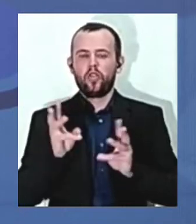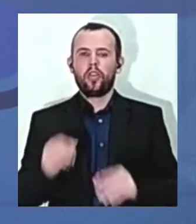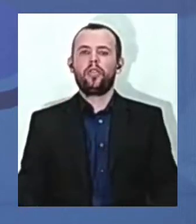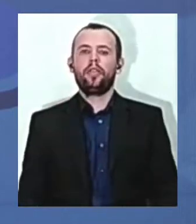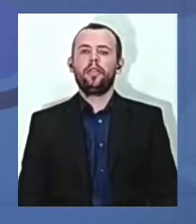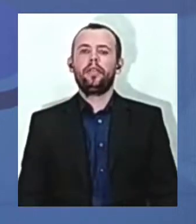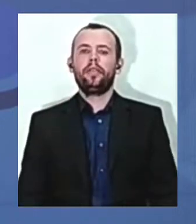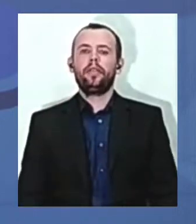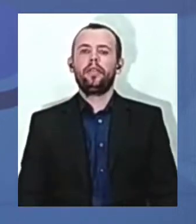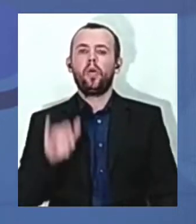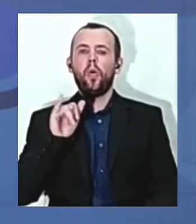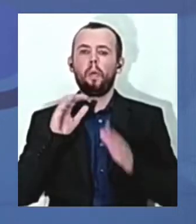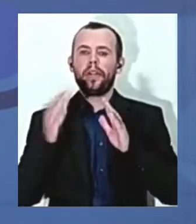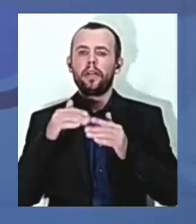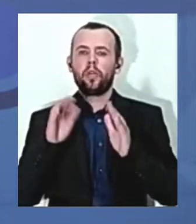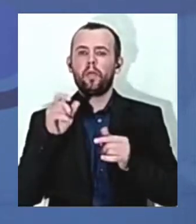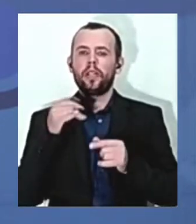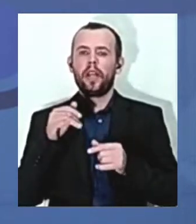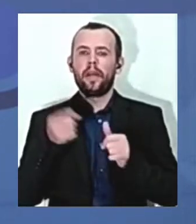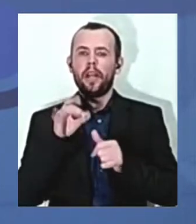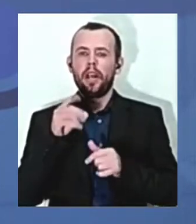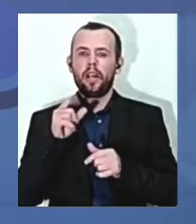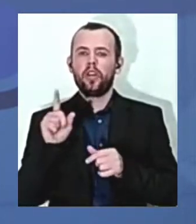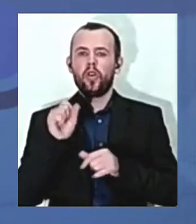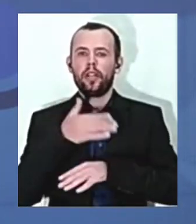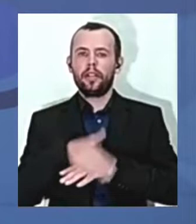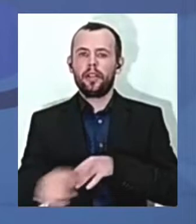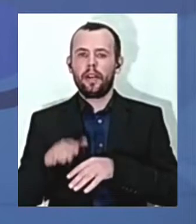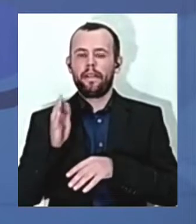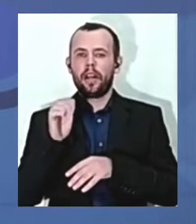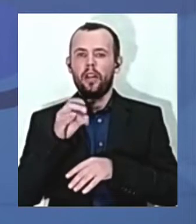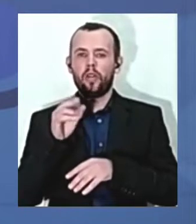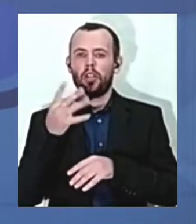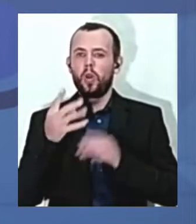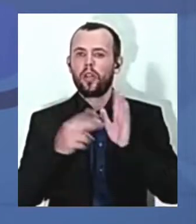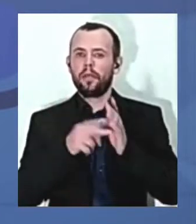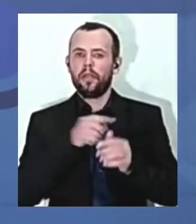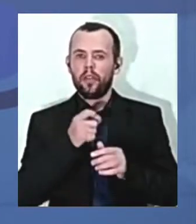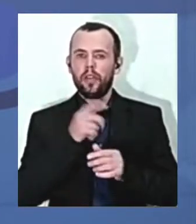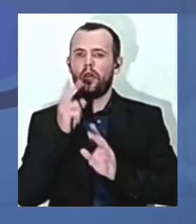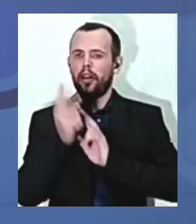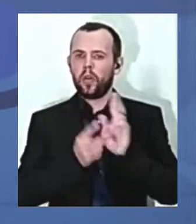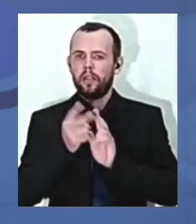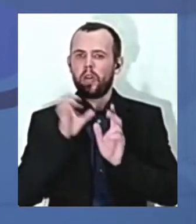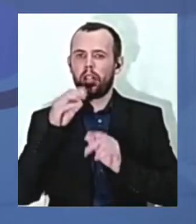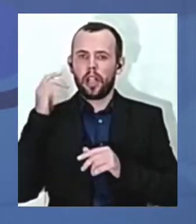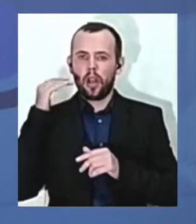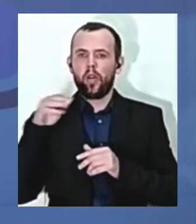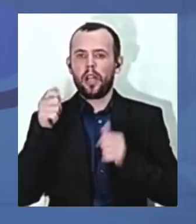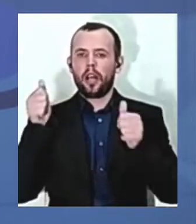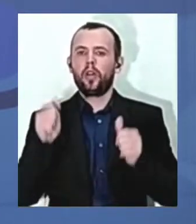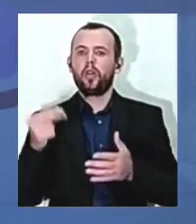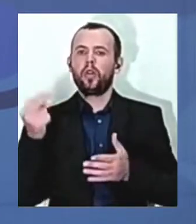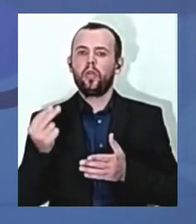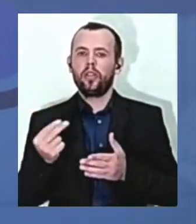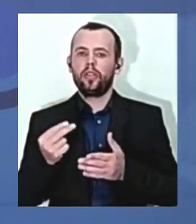під'їзді будинку музею імені Реріха, що за адресою Великарноуцька, 47 в Одесі, реставрують стелю та картину художника Гольдштейна.